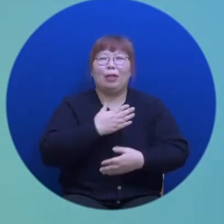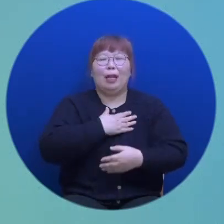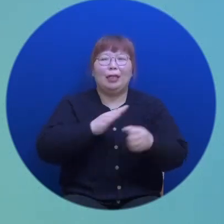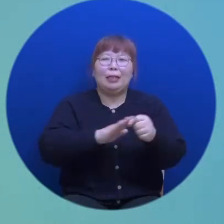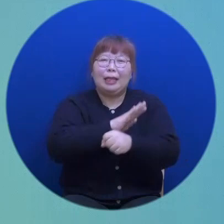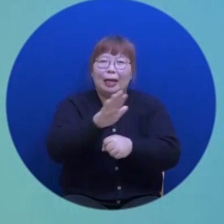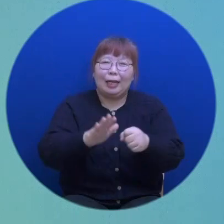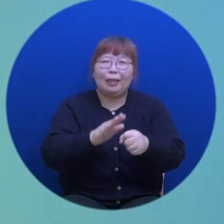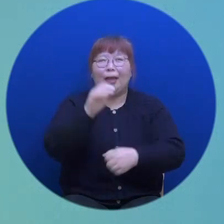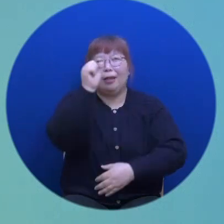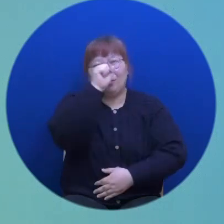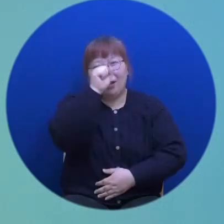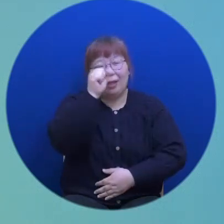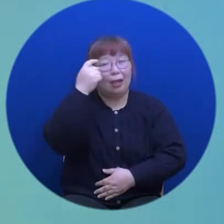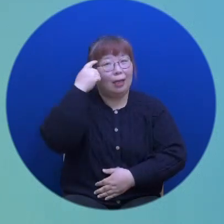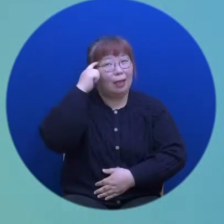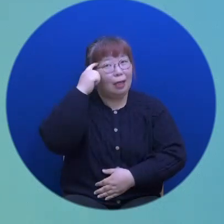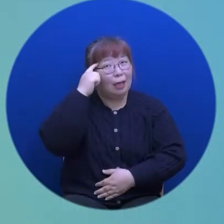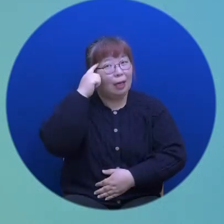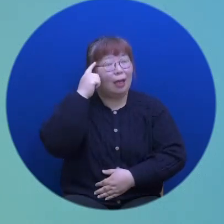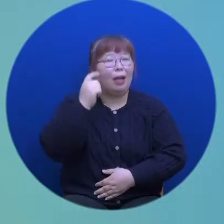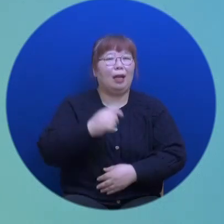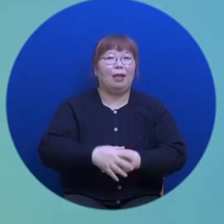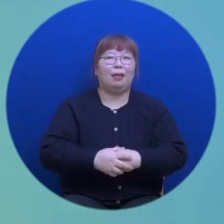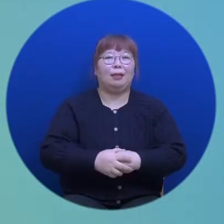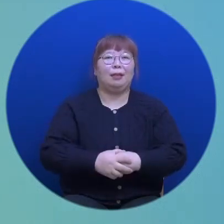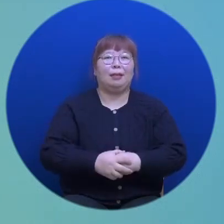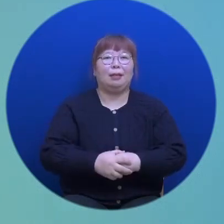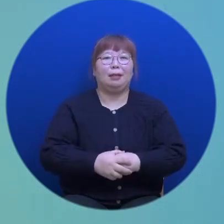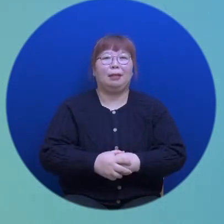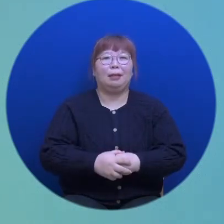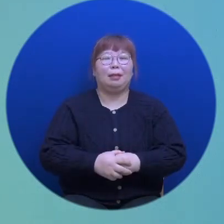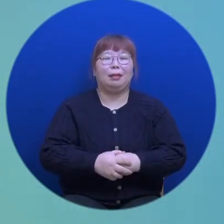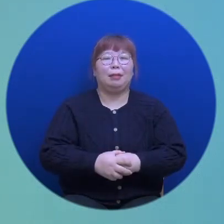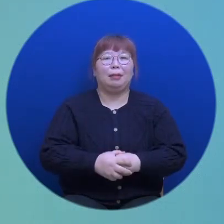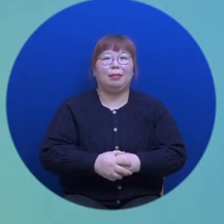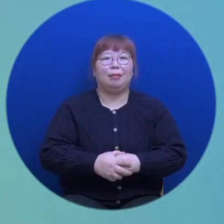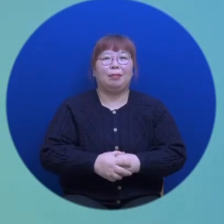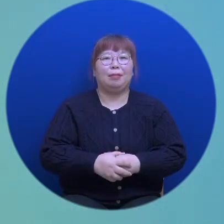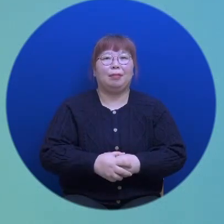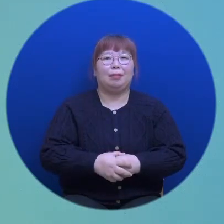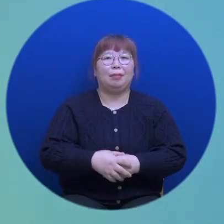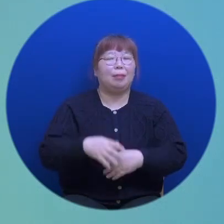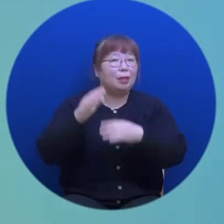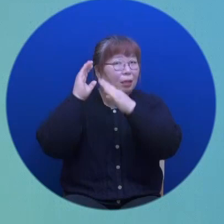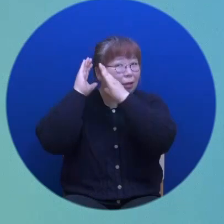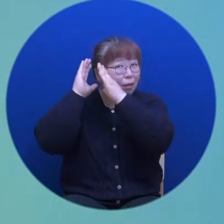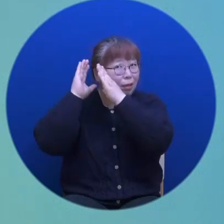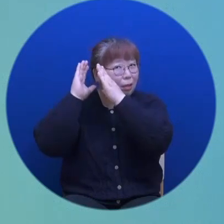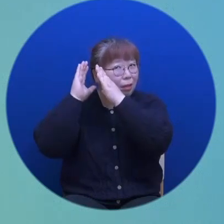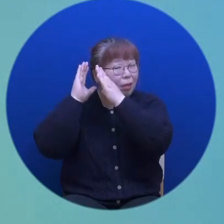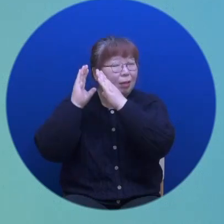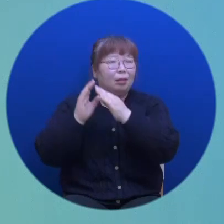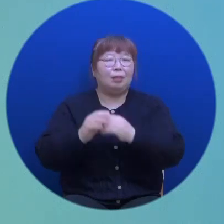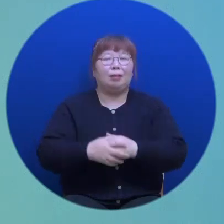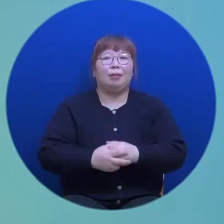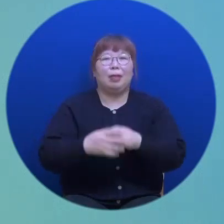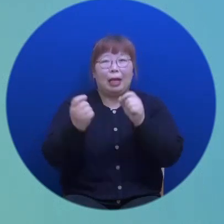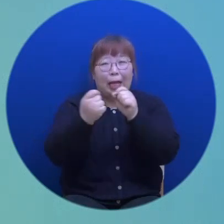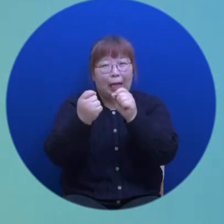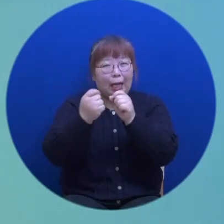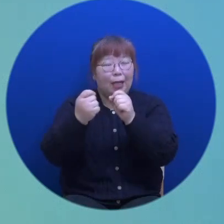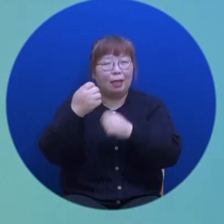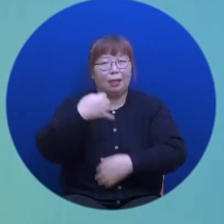좋아하는구나. 귀를 잡아당기는 딸에게 끌려가서 이제 딸의 말을 듣습니다. 가까이 딸이